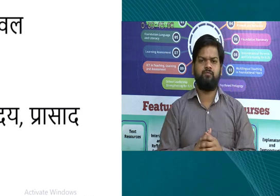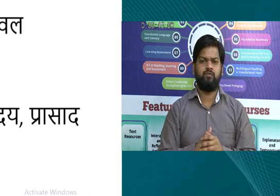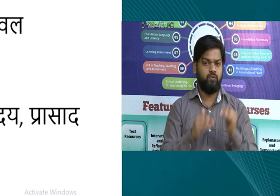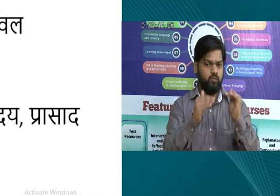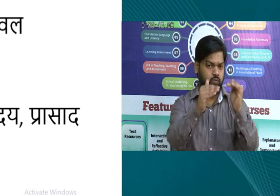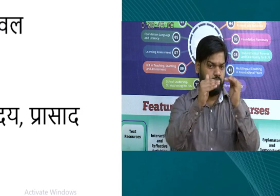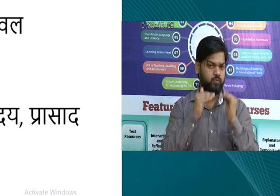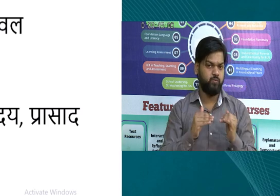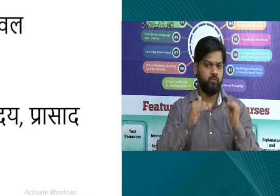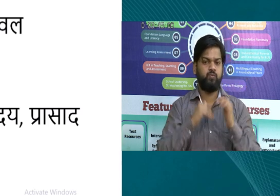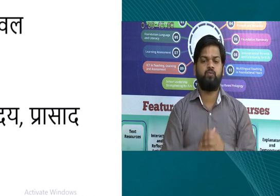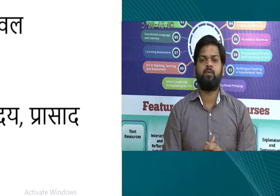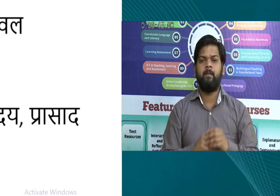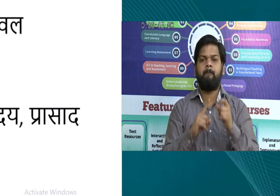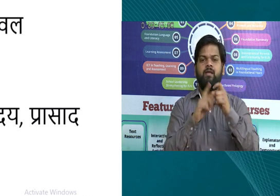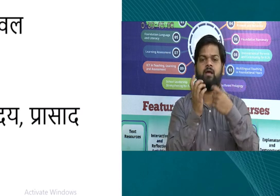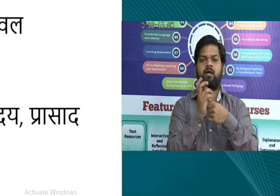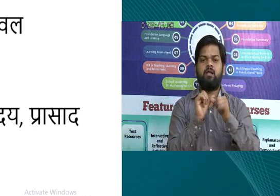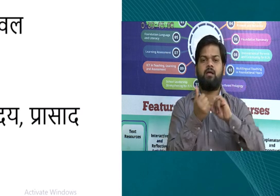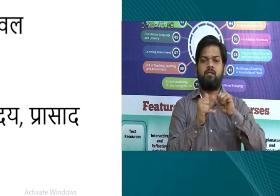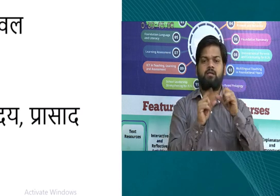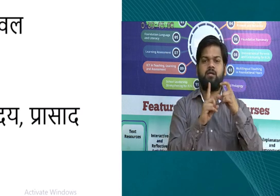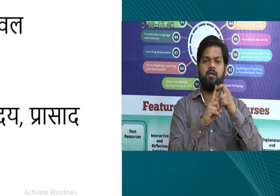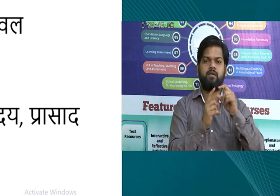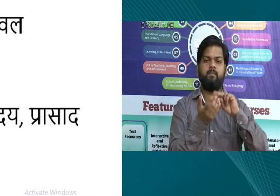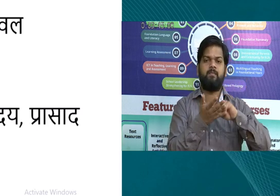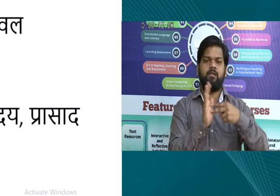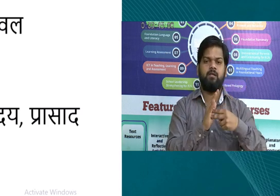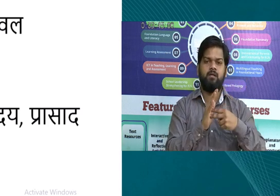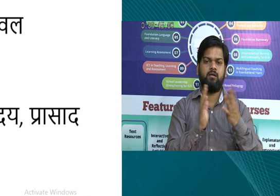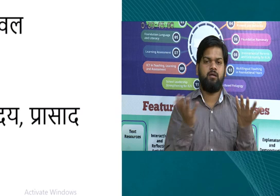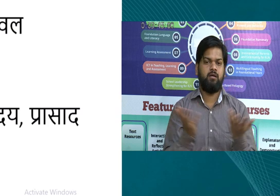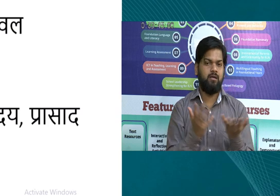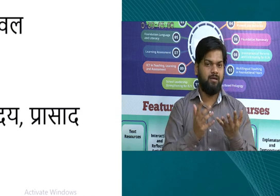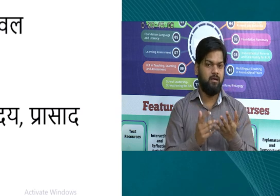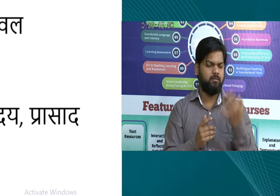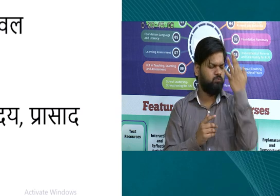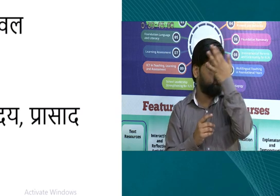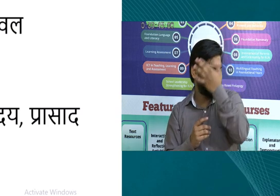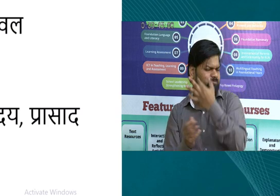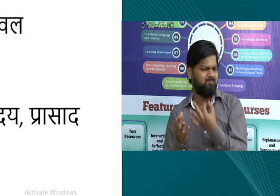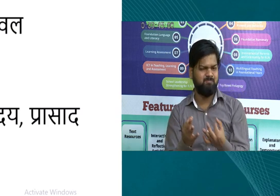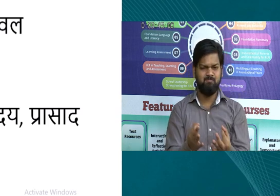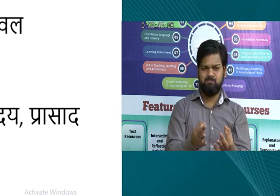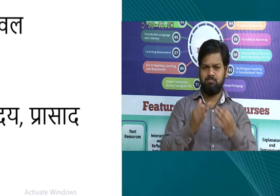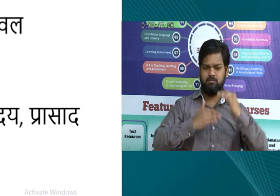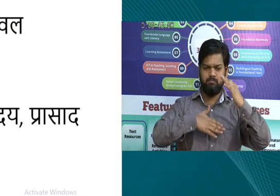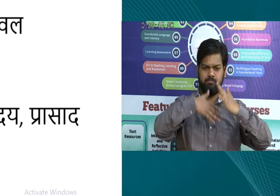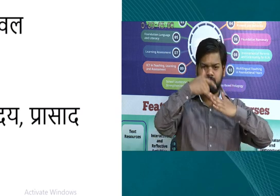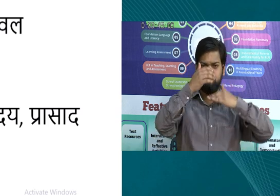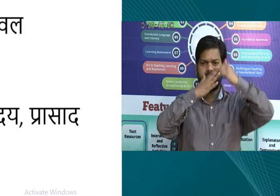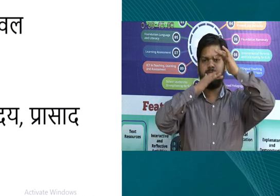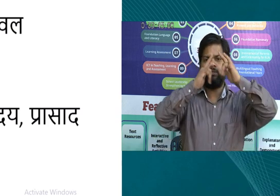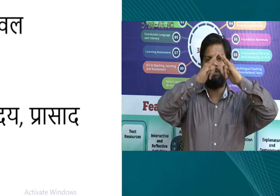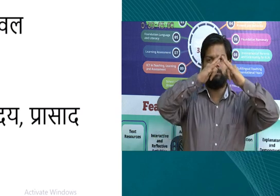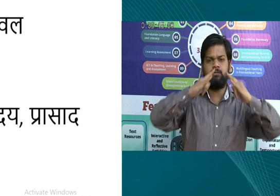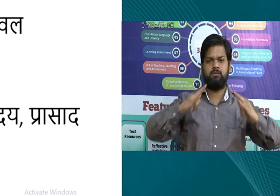प्रसाद है ये महल को बोलते हैं प्रसाद भगाना वशिष्ठ अर्थात जो जो किसी इमारत के